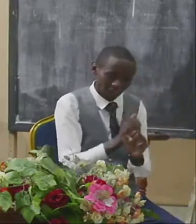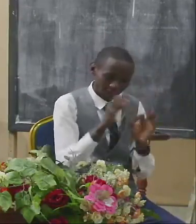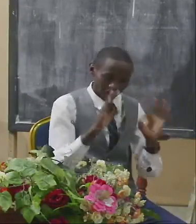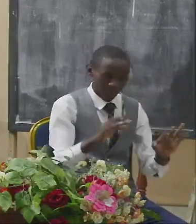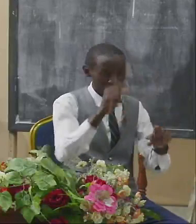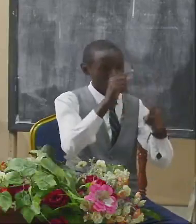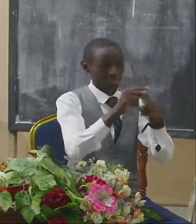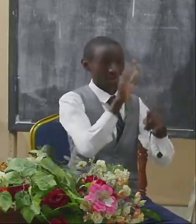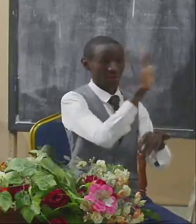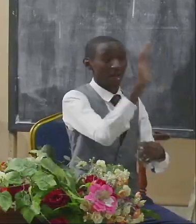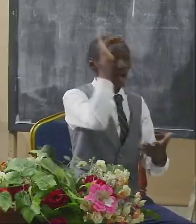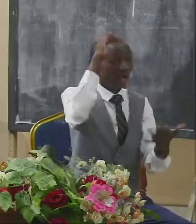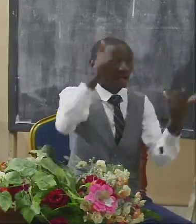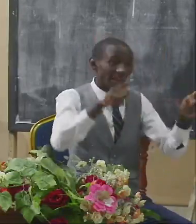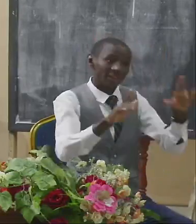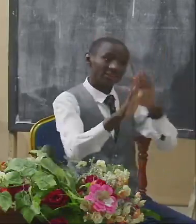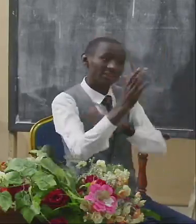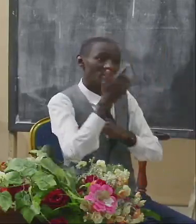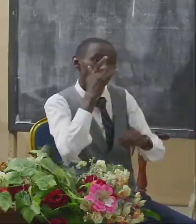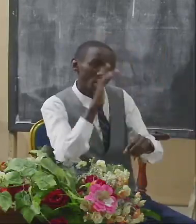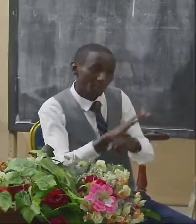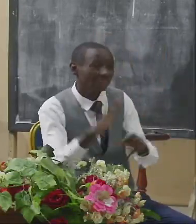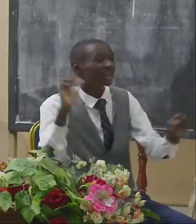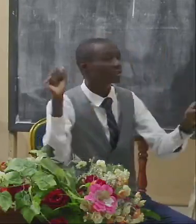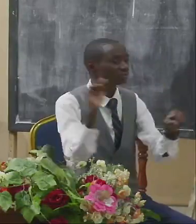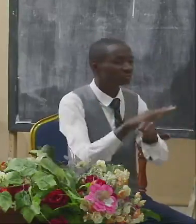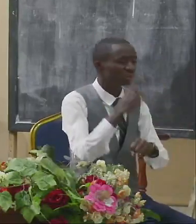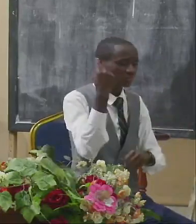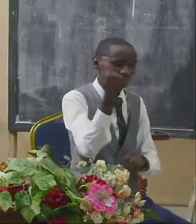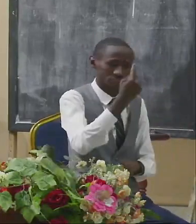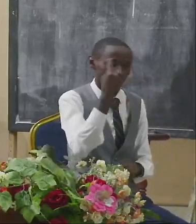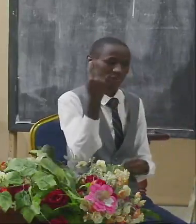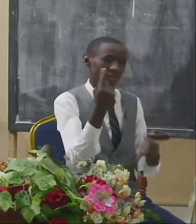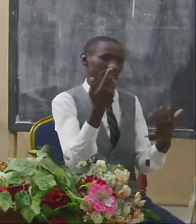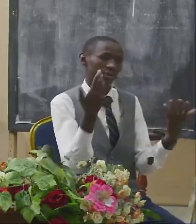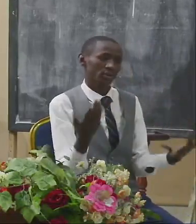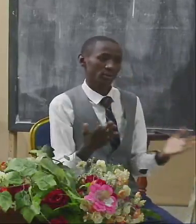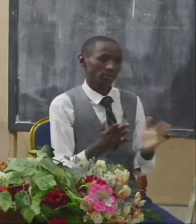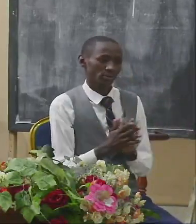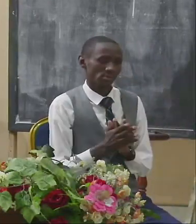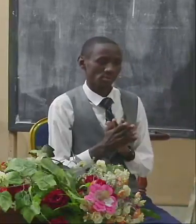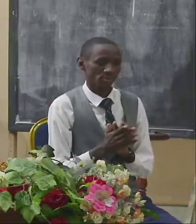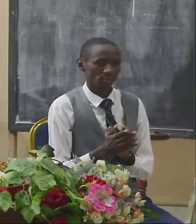neno lake. Wakati anaahidi. Mais il accomplit. Anatimizaka.